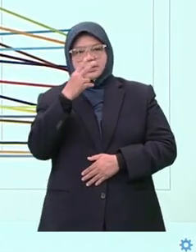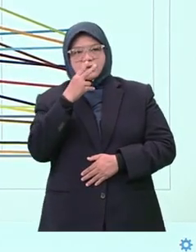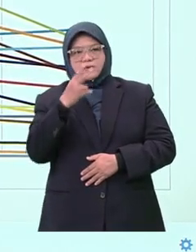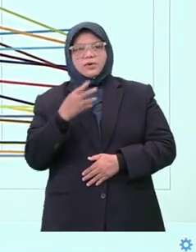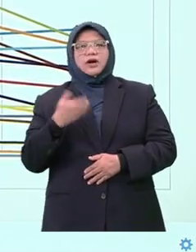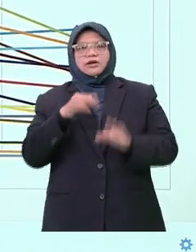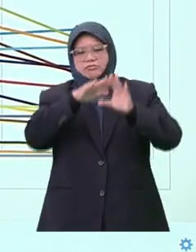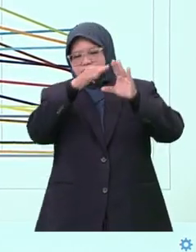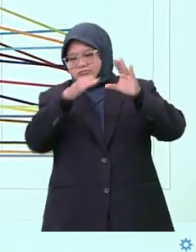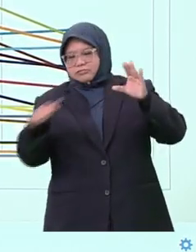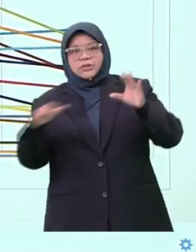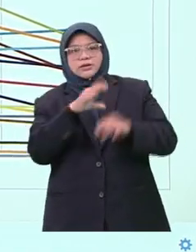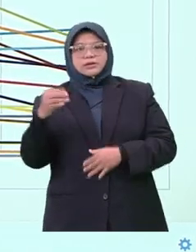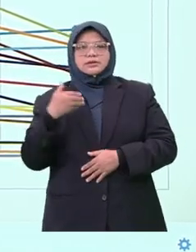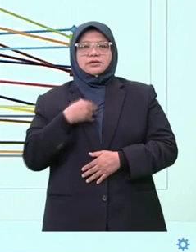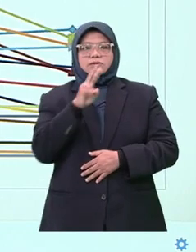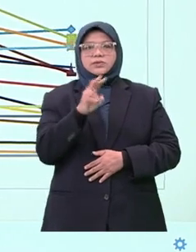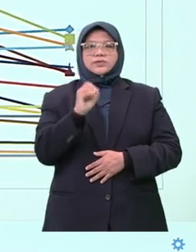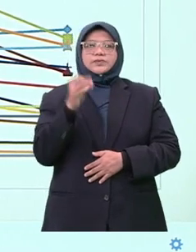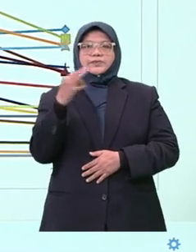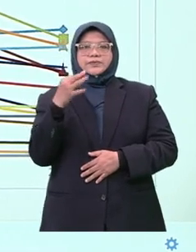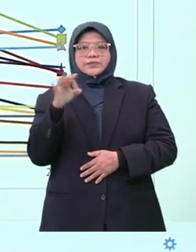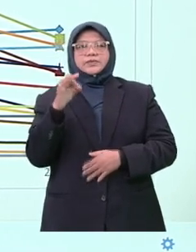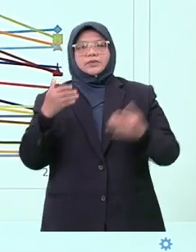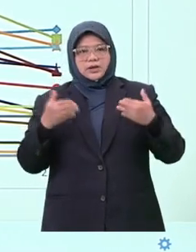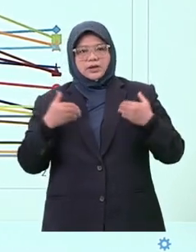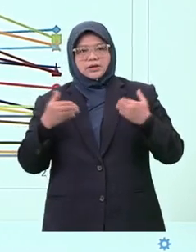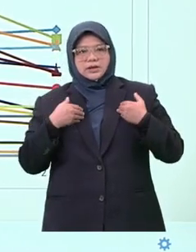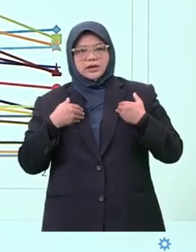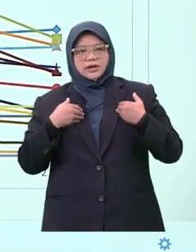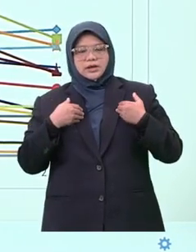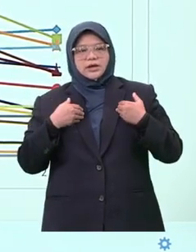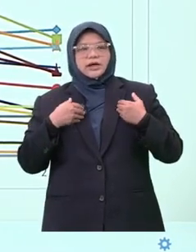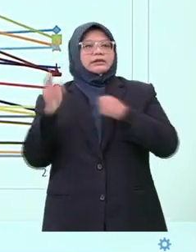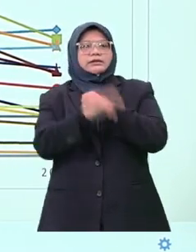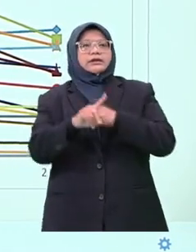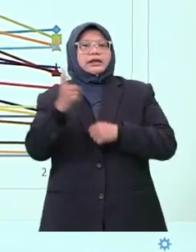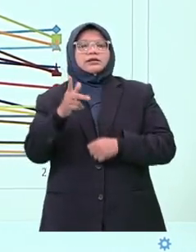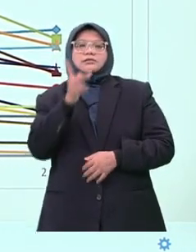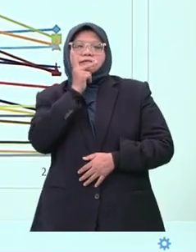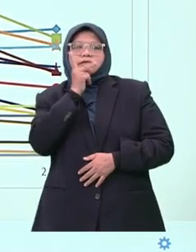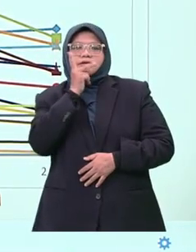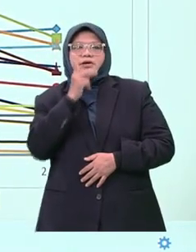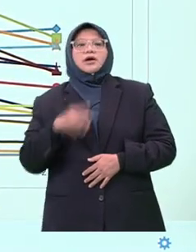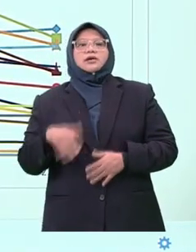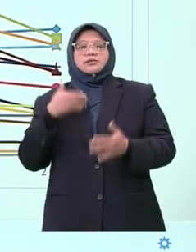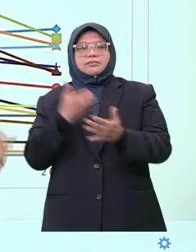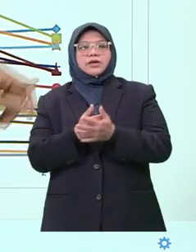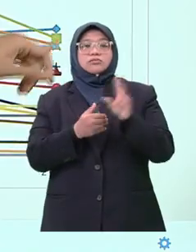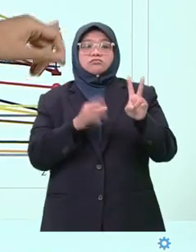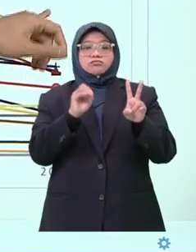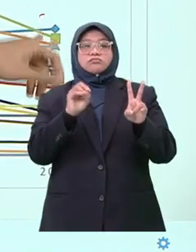menurun dan pada tahun 2019 ia didominasi oleh negeri lain yaitu Negeri Kedah sebelum pada tahun 2020